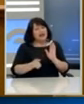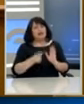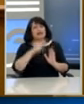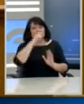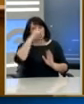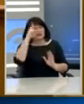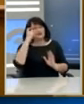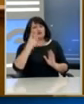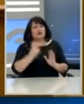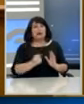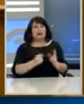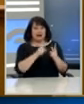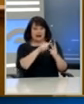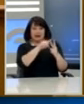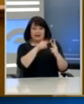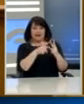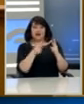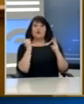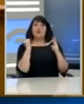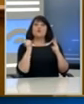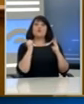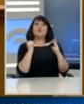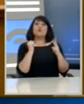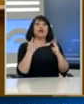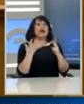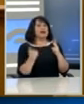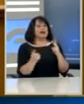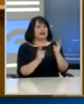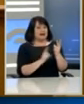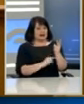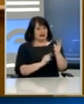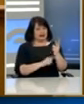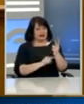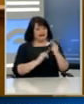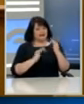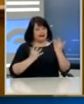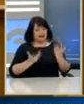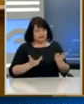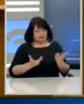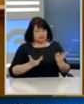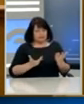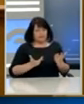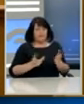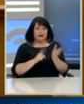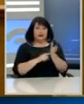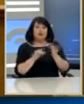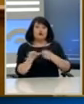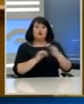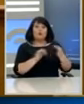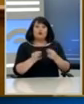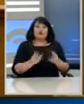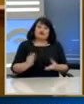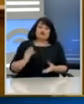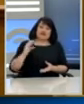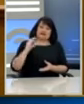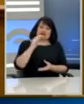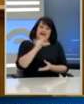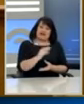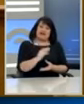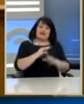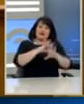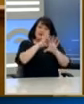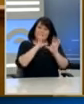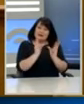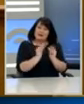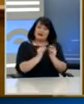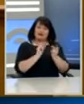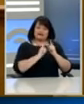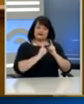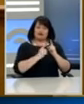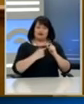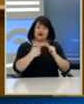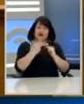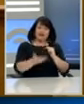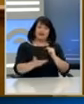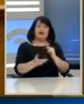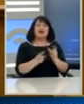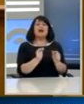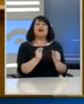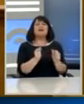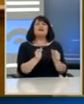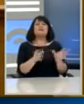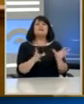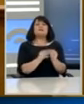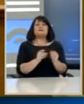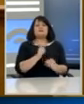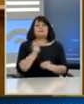πολύ ισχυρά χαρακτηριστικά. Αφενός διότι μαζί του θα φέρει μια συνολική συμφωνία, ουσιαστικά μέτρα ρύθμισης του